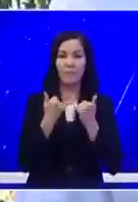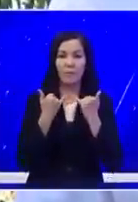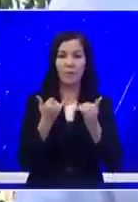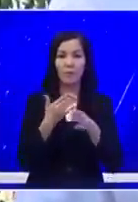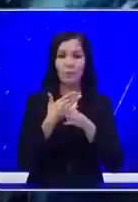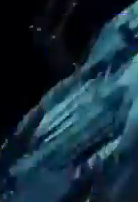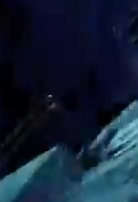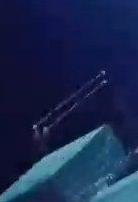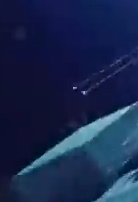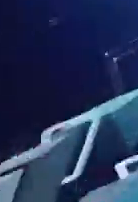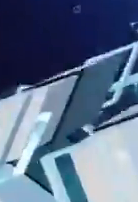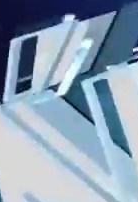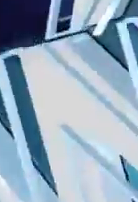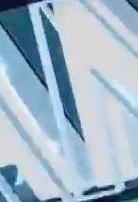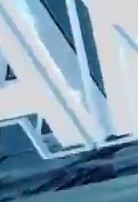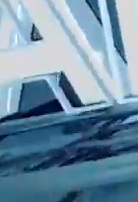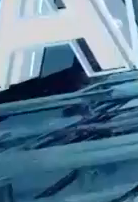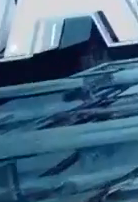көмектесейік.